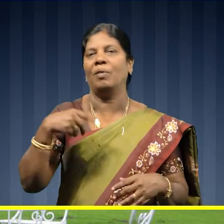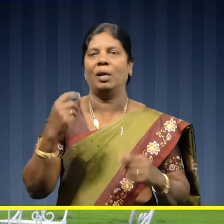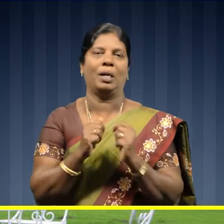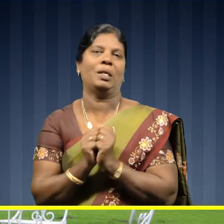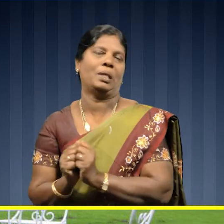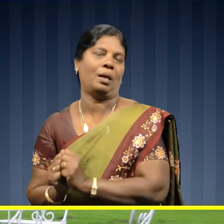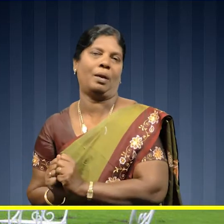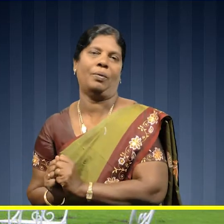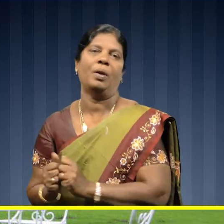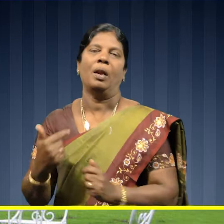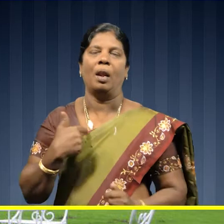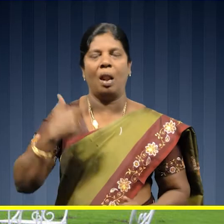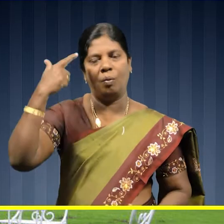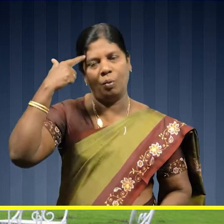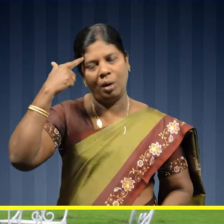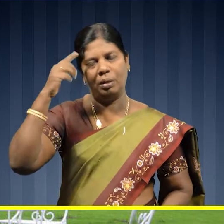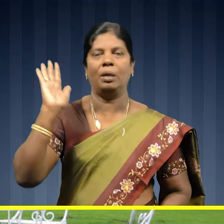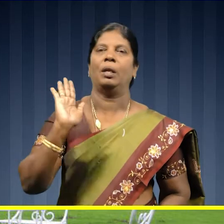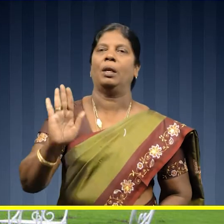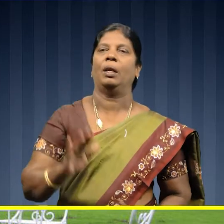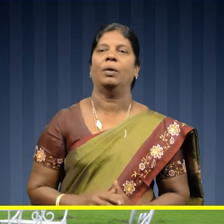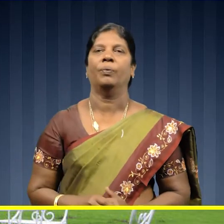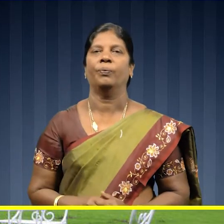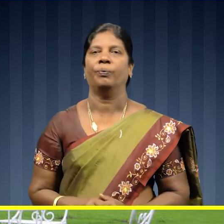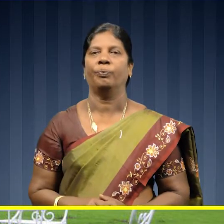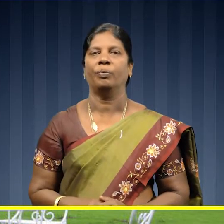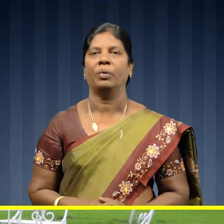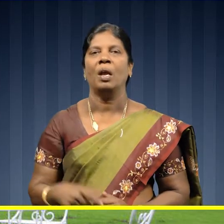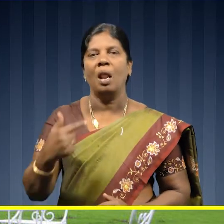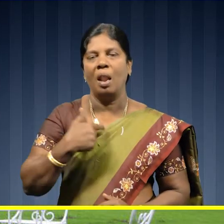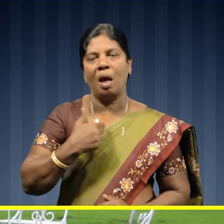அர்த்தமற்ற வாழ்க்கையை நான் வாழ்கிறேன் என்று நான் உணர்ந்து